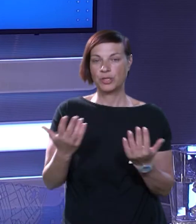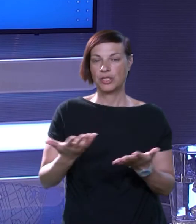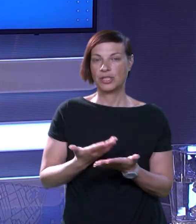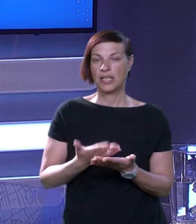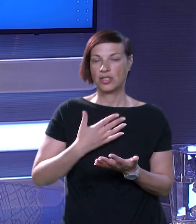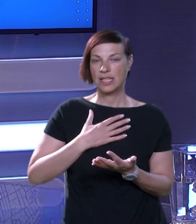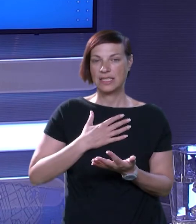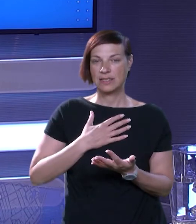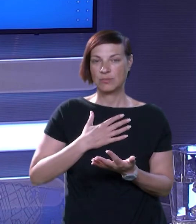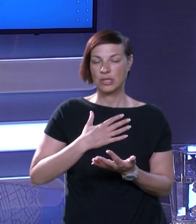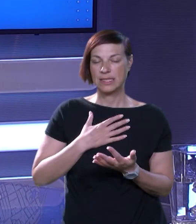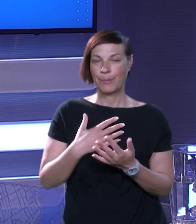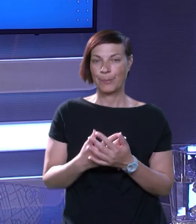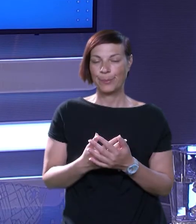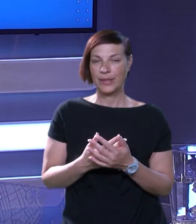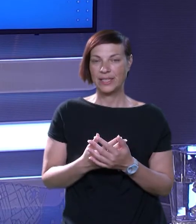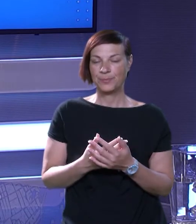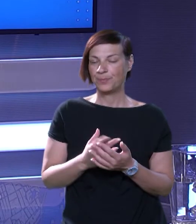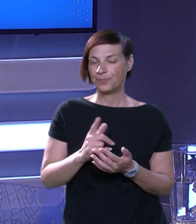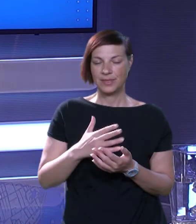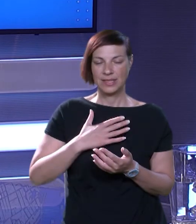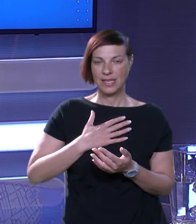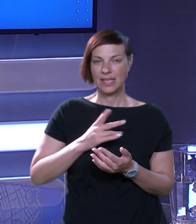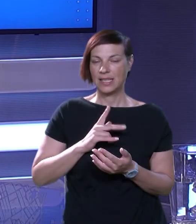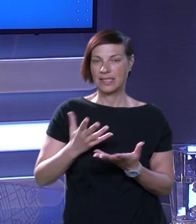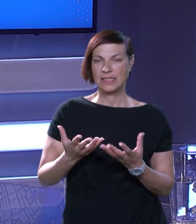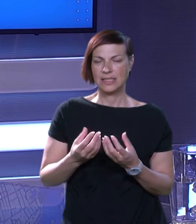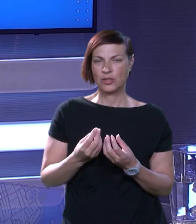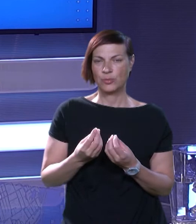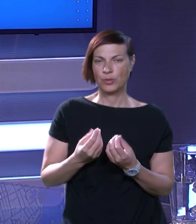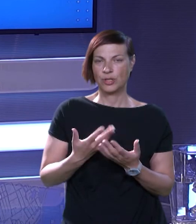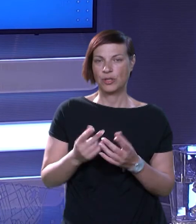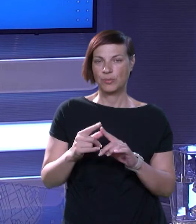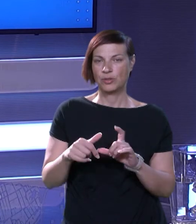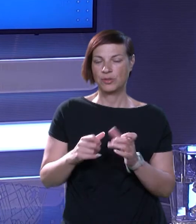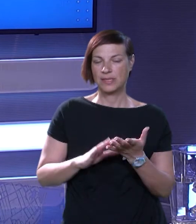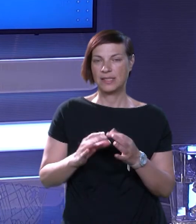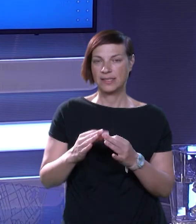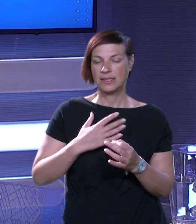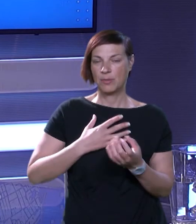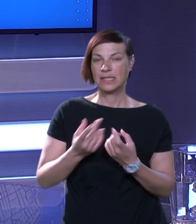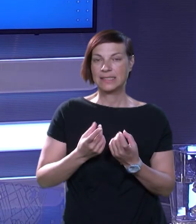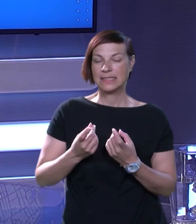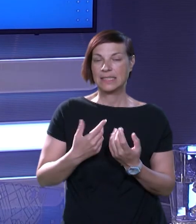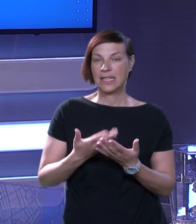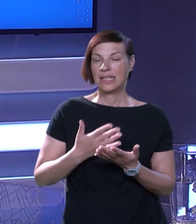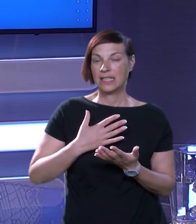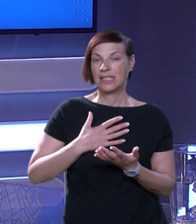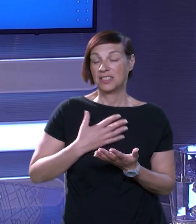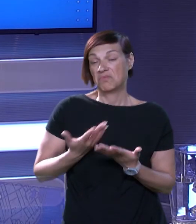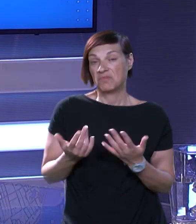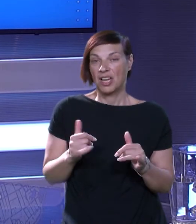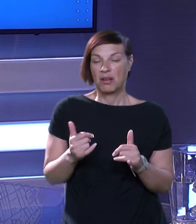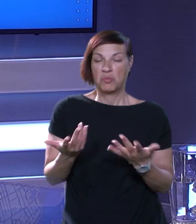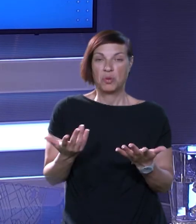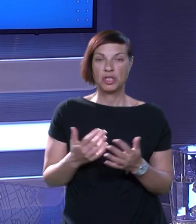da smo se mi vrlo, ne ja tu nisam kumovala, to je producentica moja baš inzistirala na tome, ja sam u jednom trenu